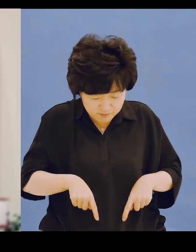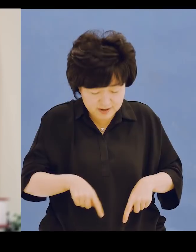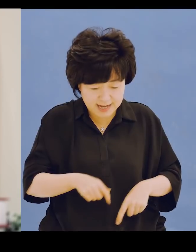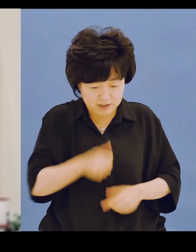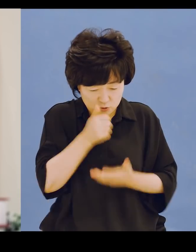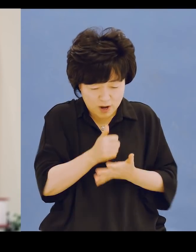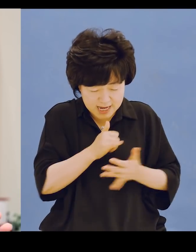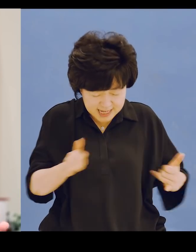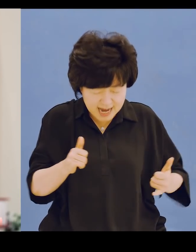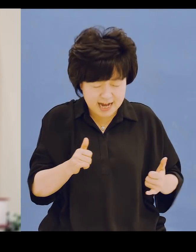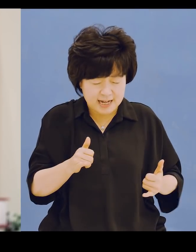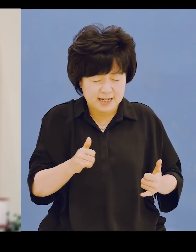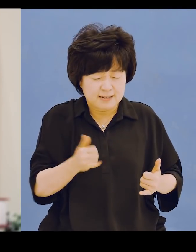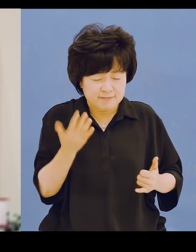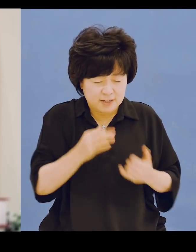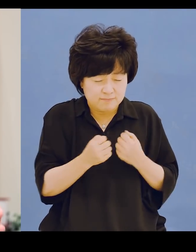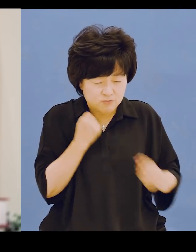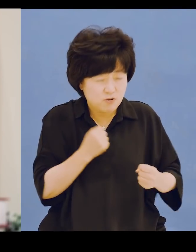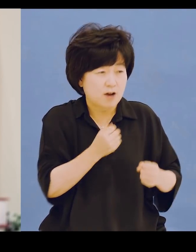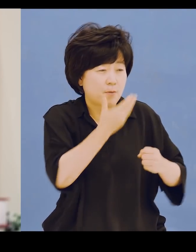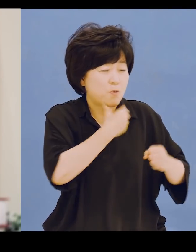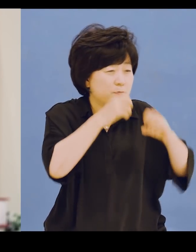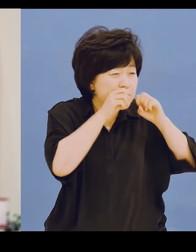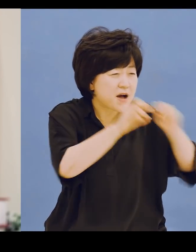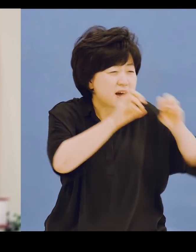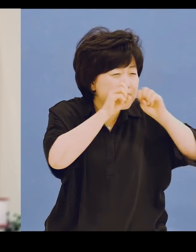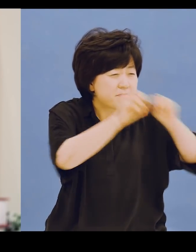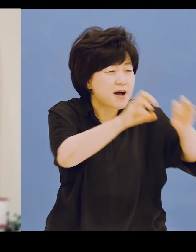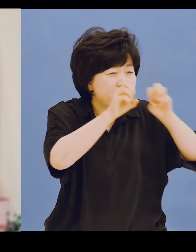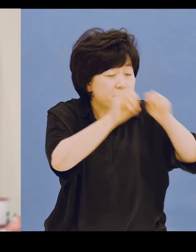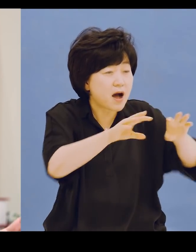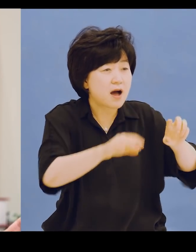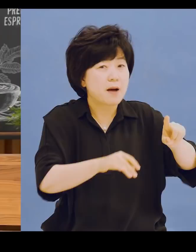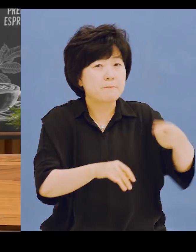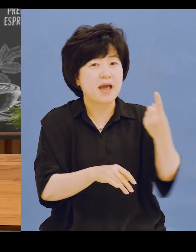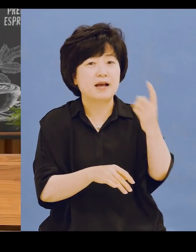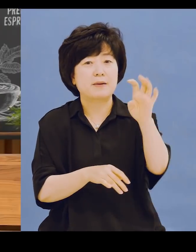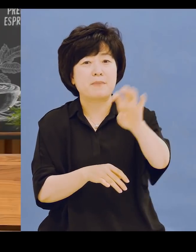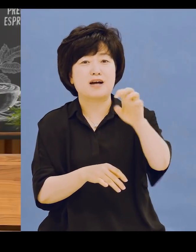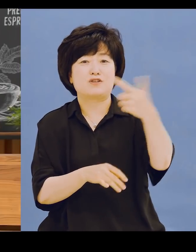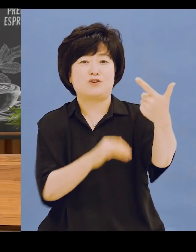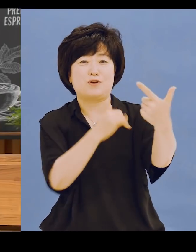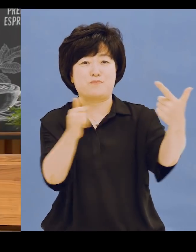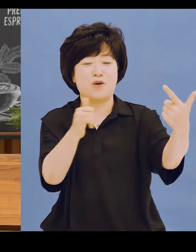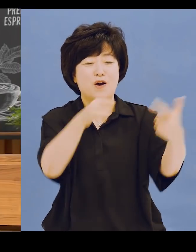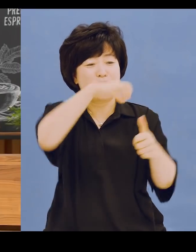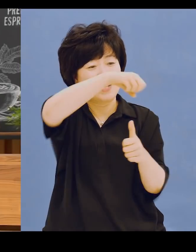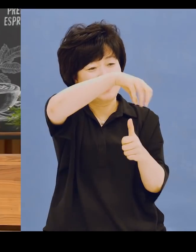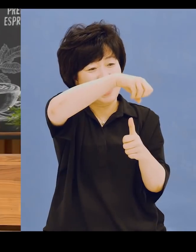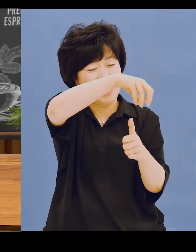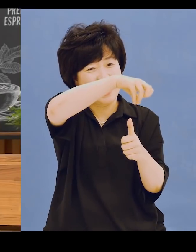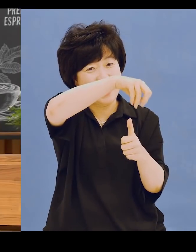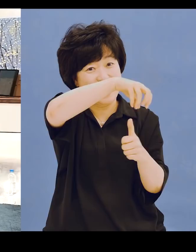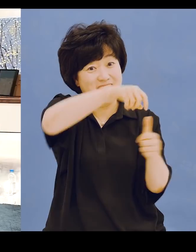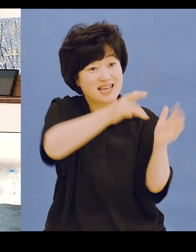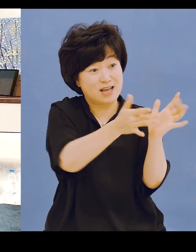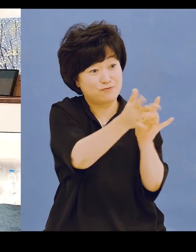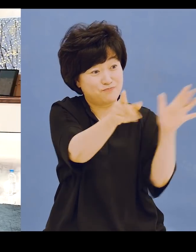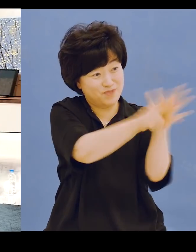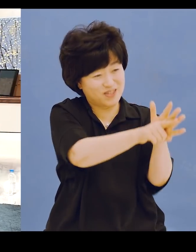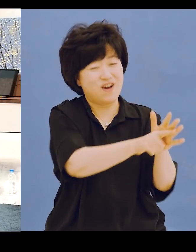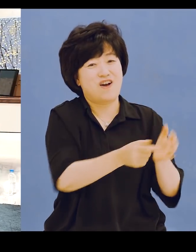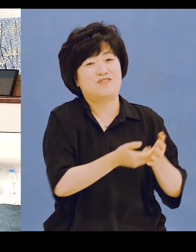고백하면서 몸부림치면서 이제 146명이 세례를 받았어요. 네. 이제 세례 교인이. 이야.